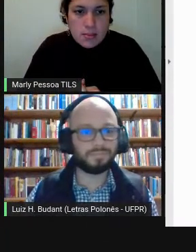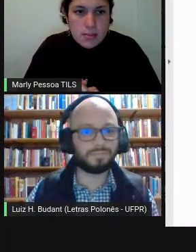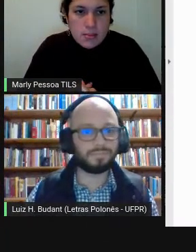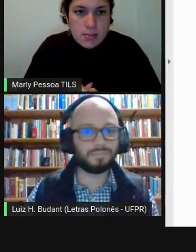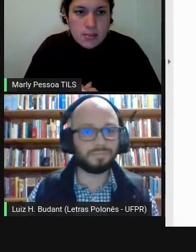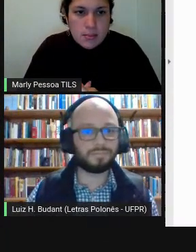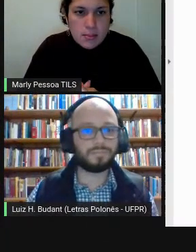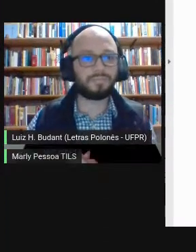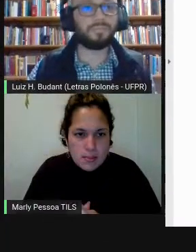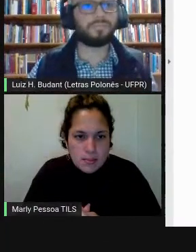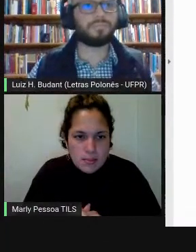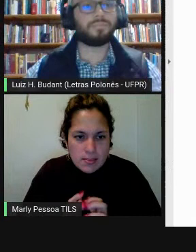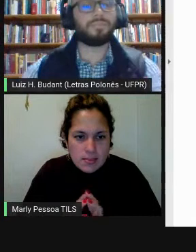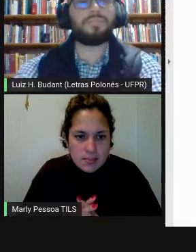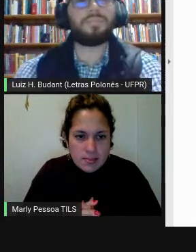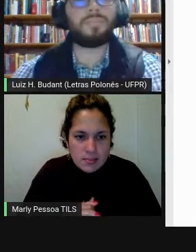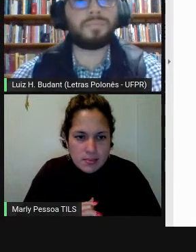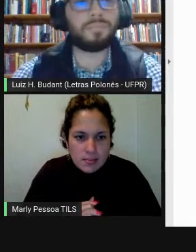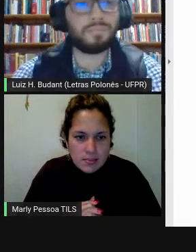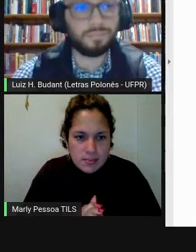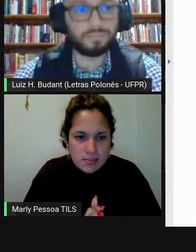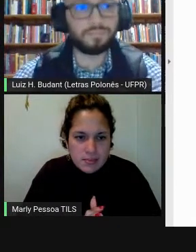imion.